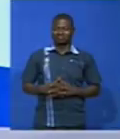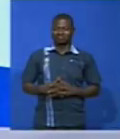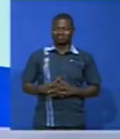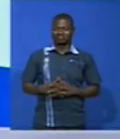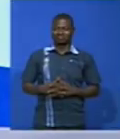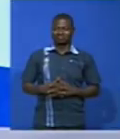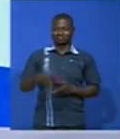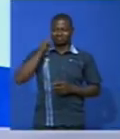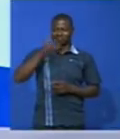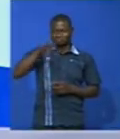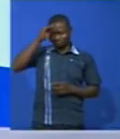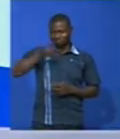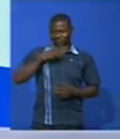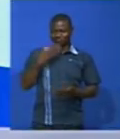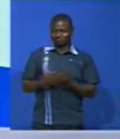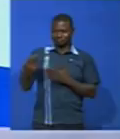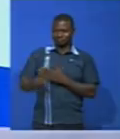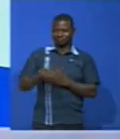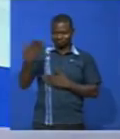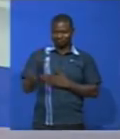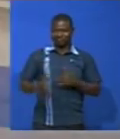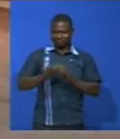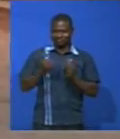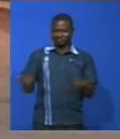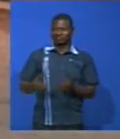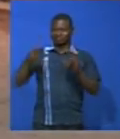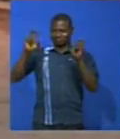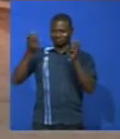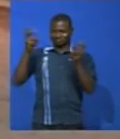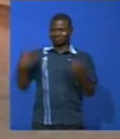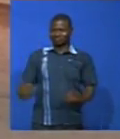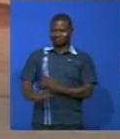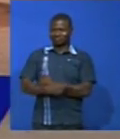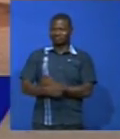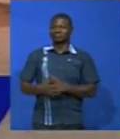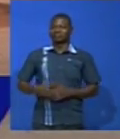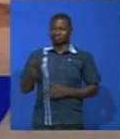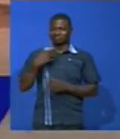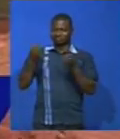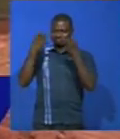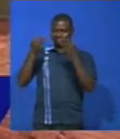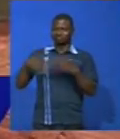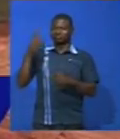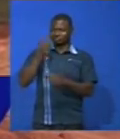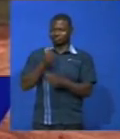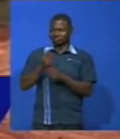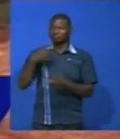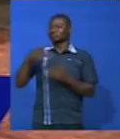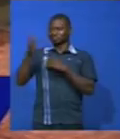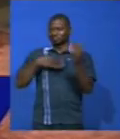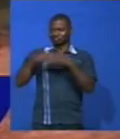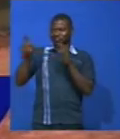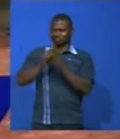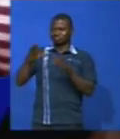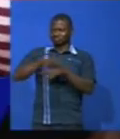Mesdames, Messieurs, bonjour, bienvenue au journal. Ce qu'il faut retenir de l'actualité, de nombreux ouvrages en construction sur la